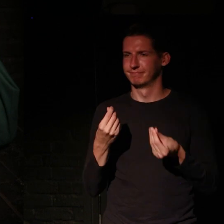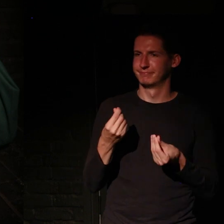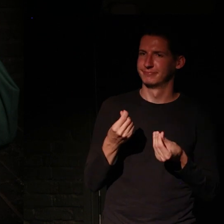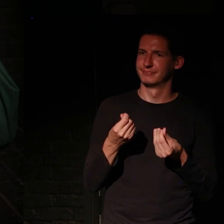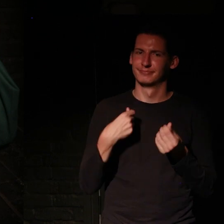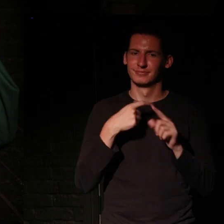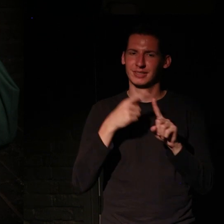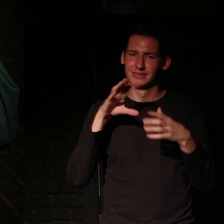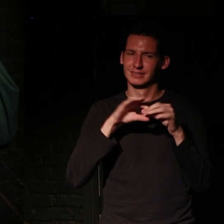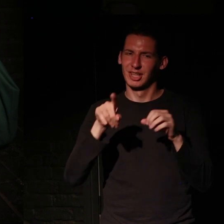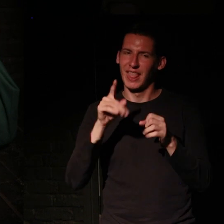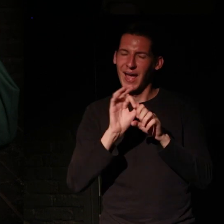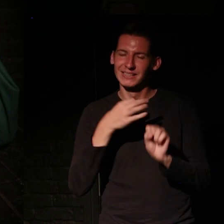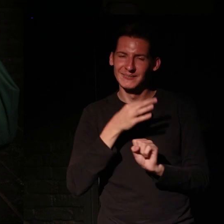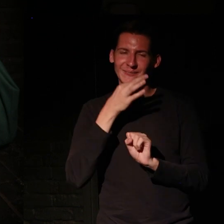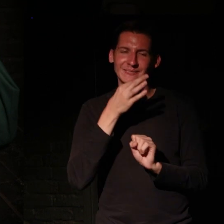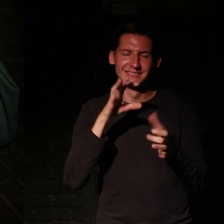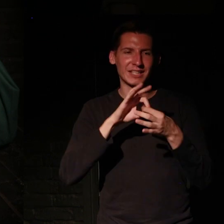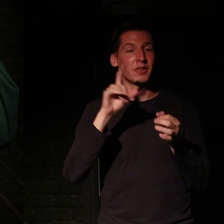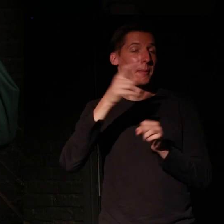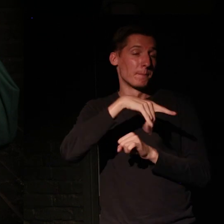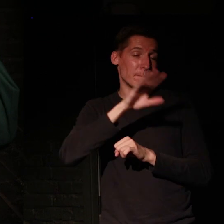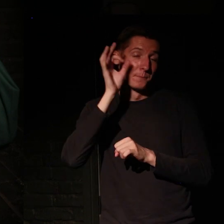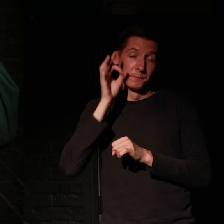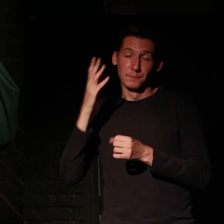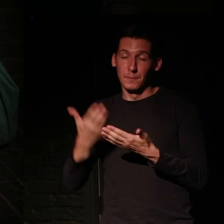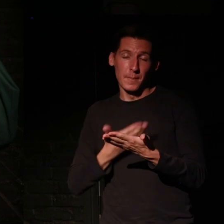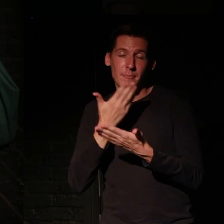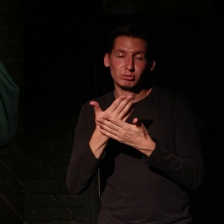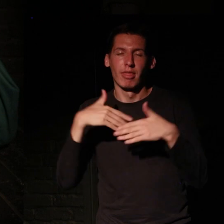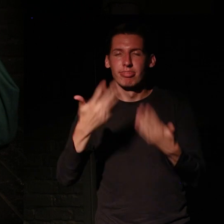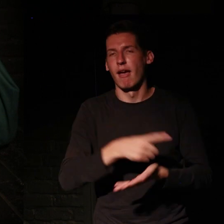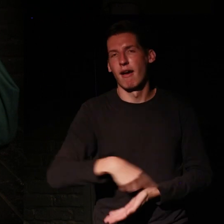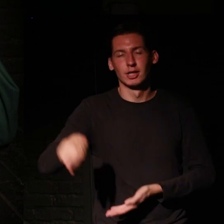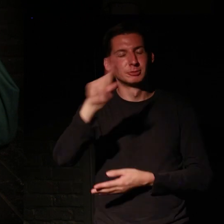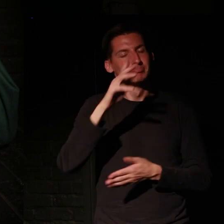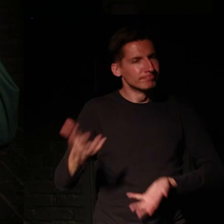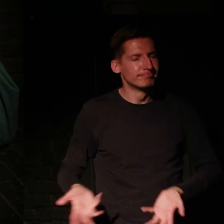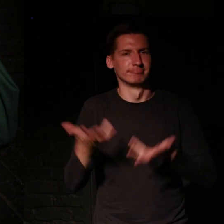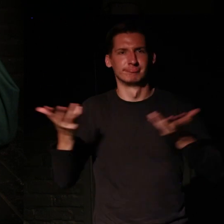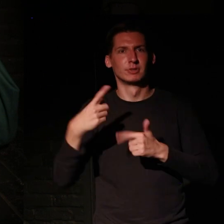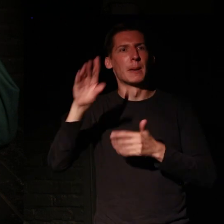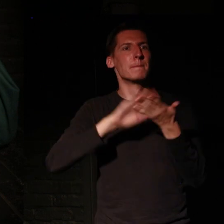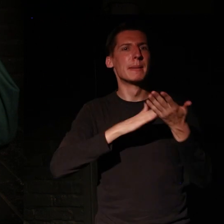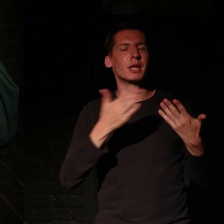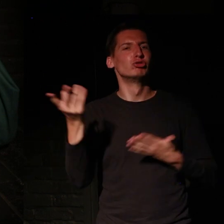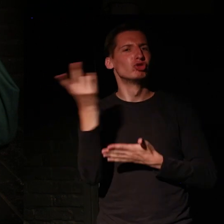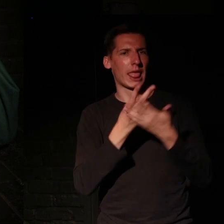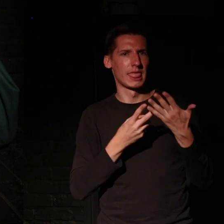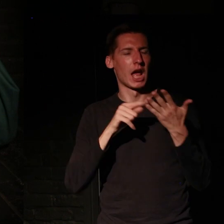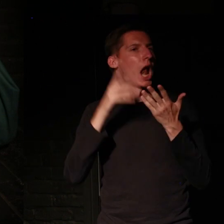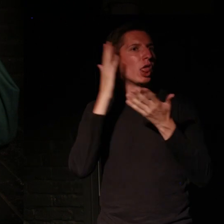do tego wywiadu nawiązać i chciałam nawiązać do propozycji, którą Pani tam daje, do takiej zachęty do tego, żeby Biblię czytać nie